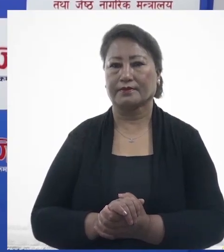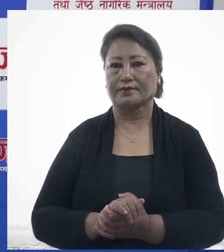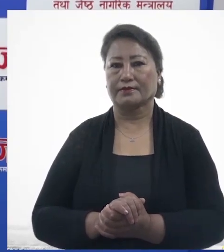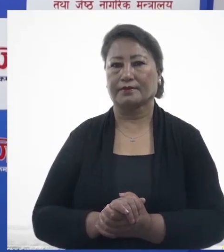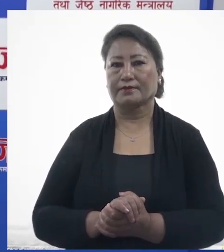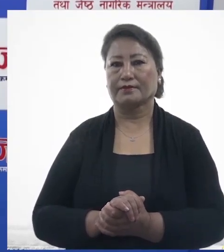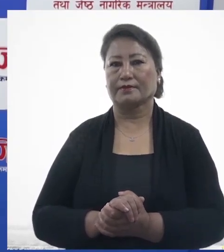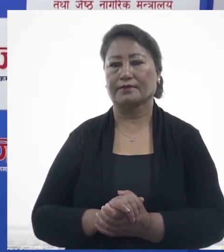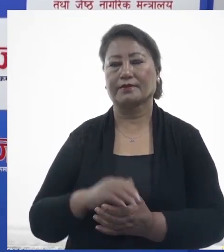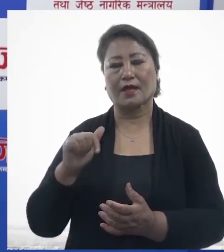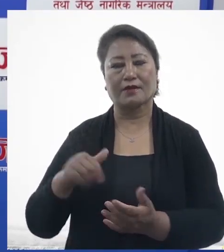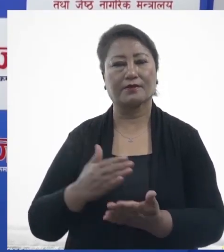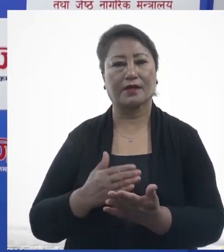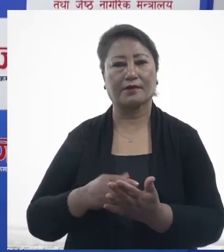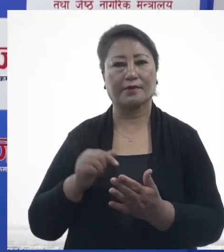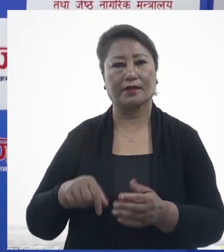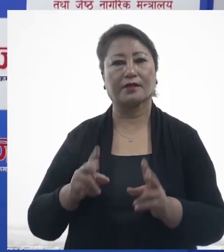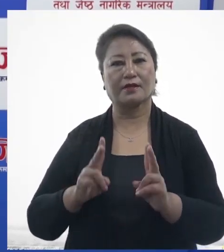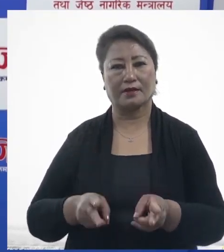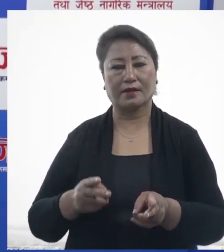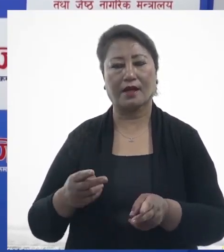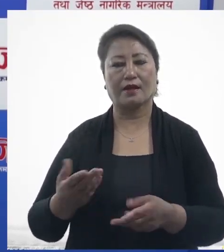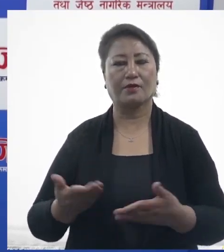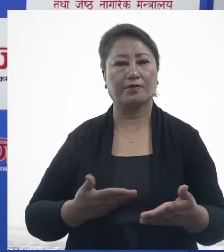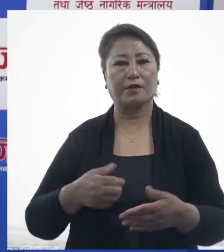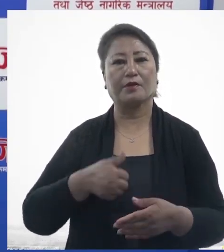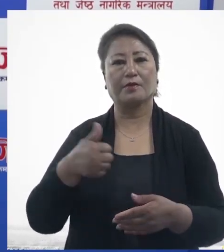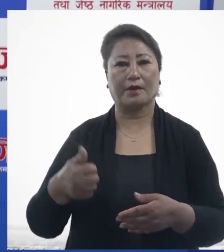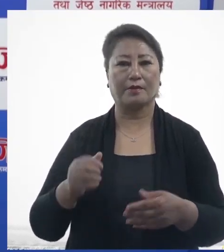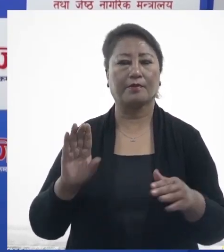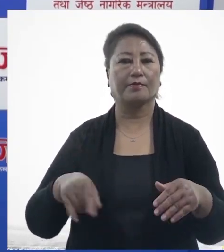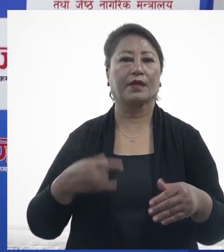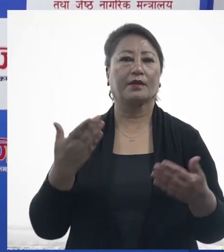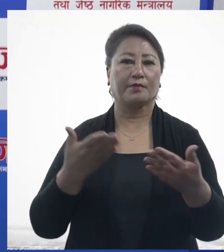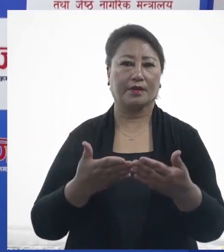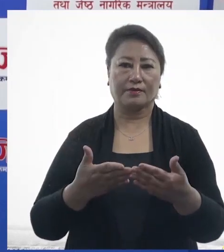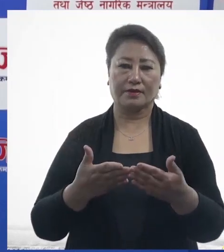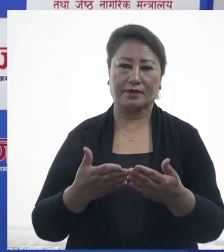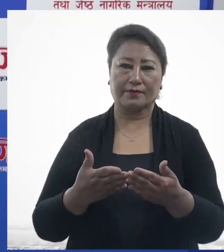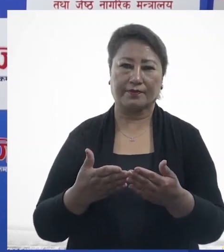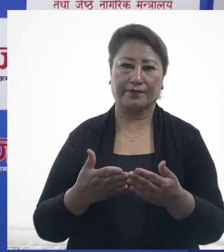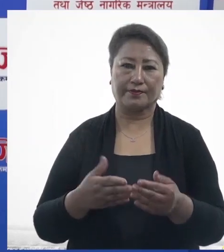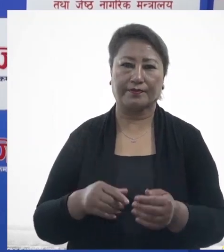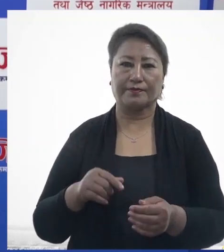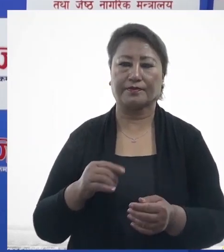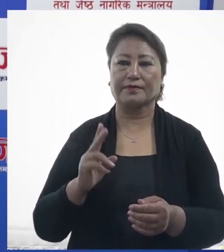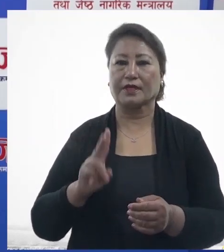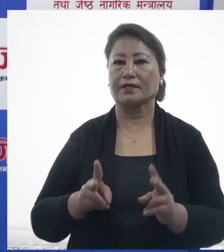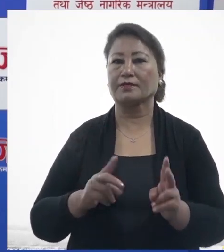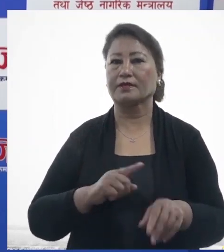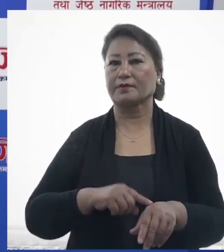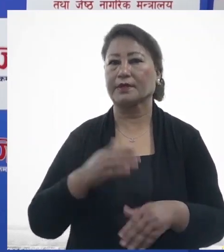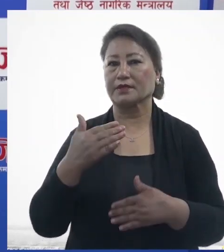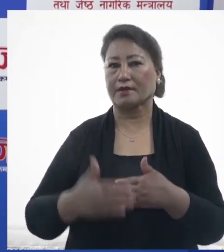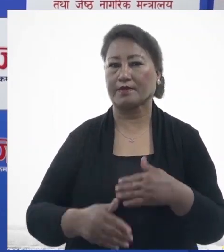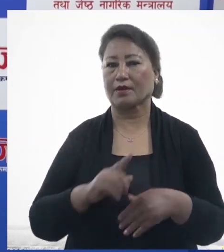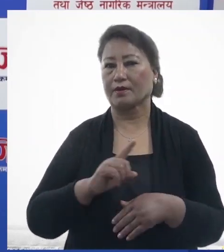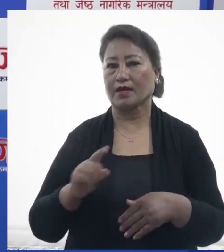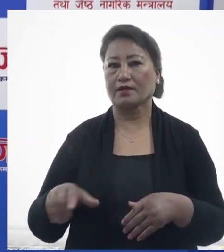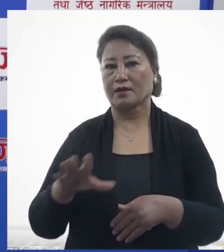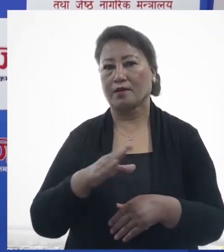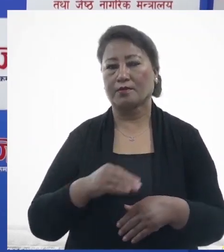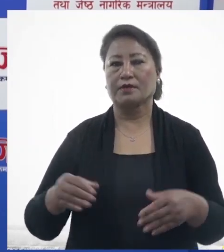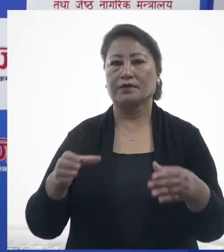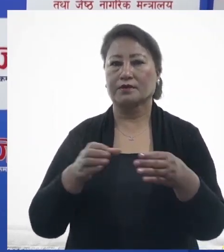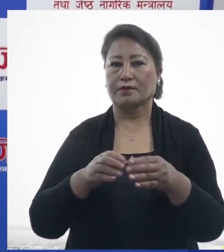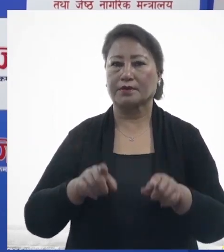disabilityvoice05@gmail.com। हवस् त अब अर्को साता बिहिबार साँझ 6 बजे फेरि पनि उपस्थित हुने नै छौँ। त्यतिन्जेलसम्मका लागि हाम्रो सम्पूर्ण